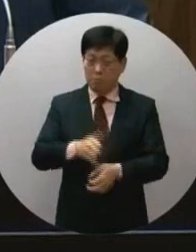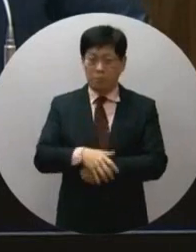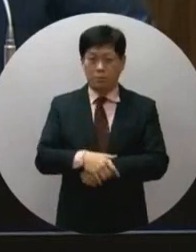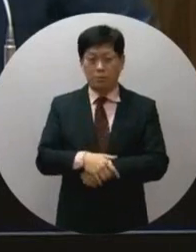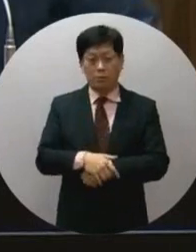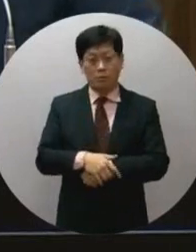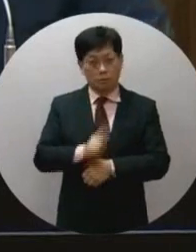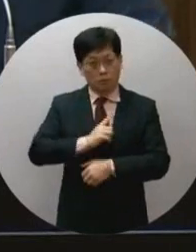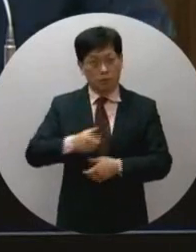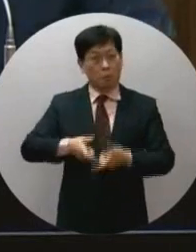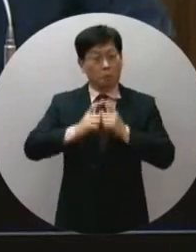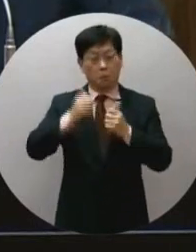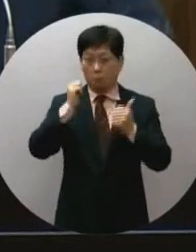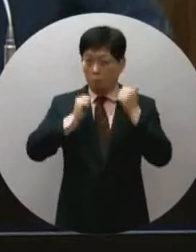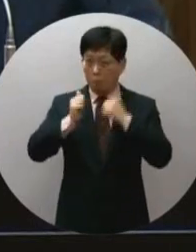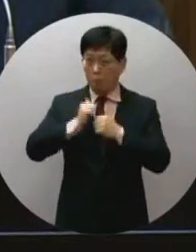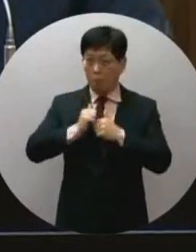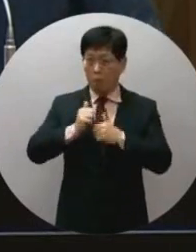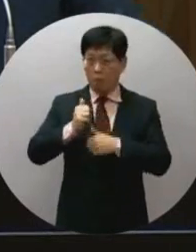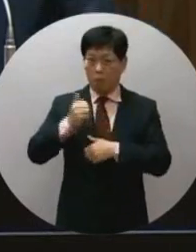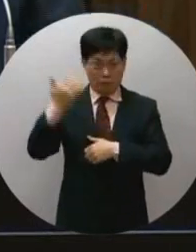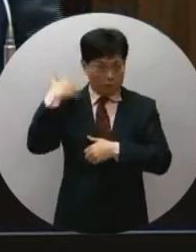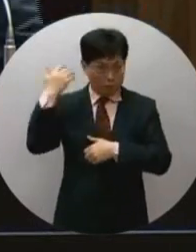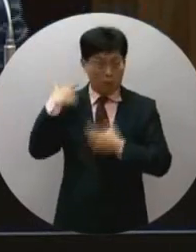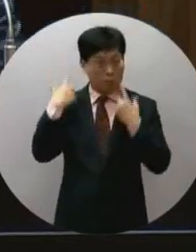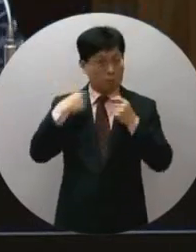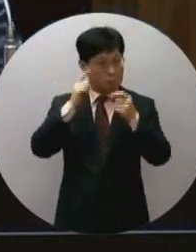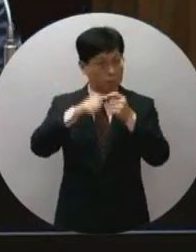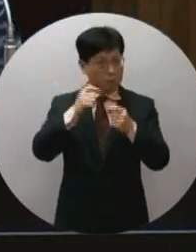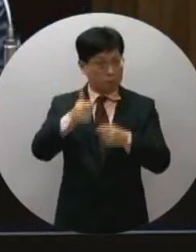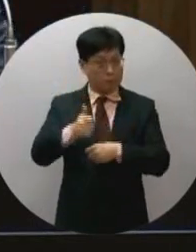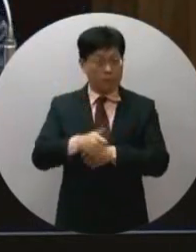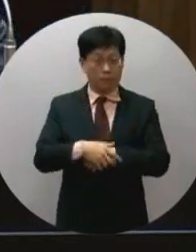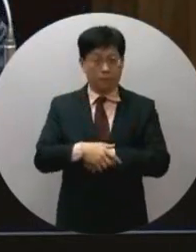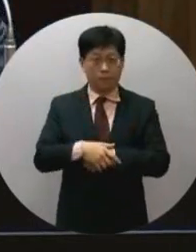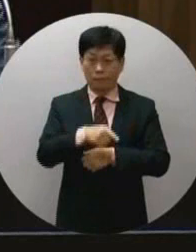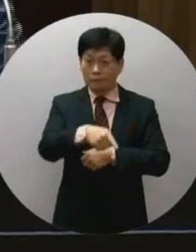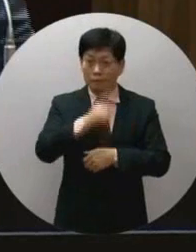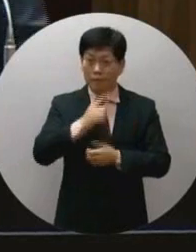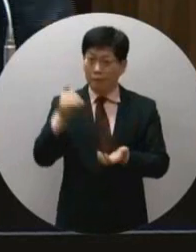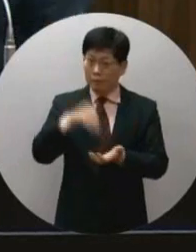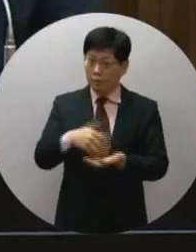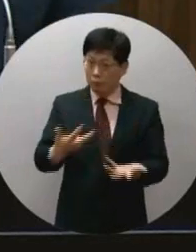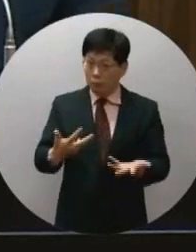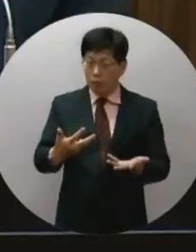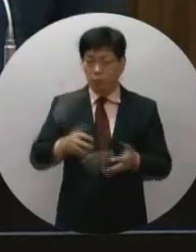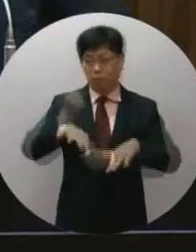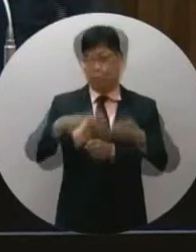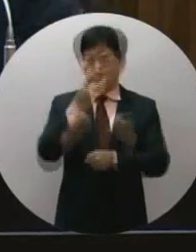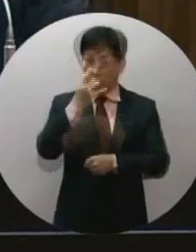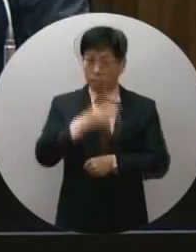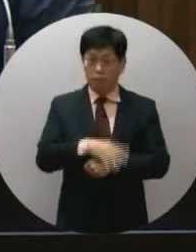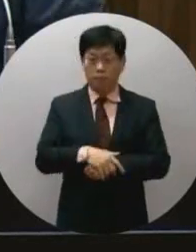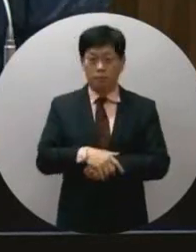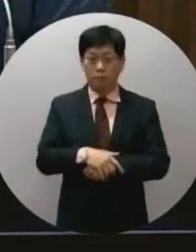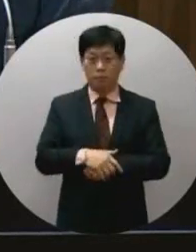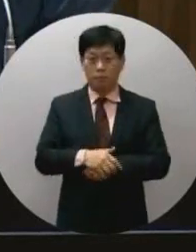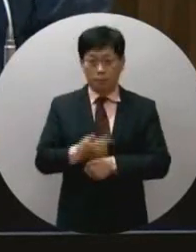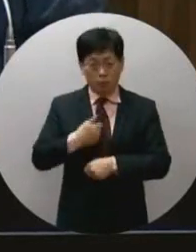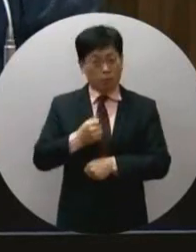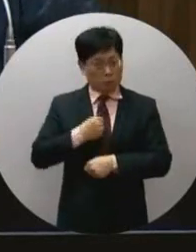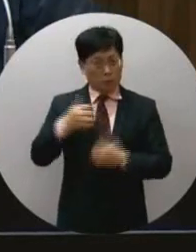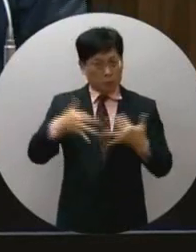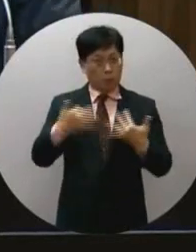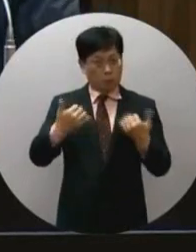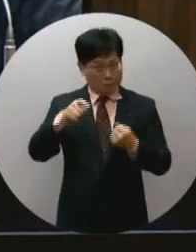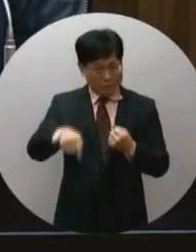果蔡英文已经没办法再选2020的时候，我总要保一下赖清德吧。所以他真正的话是什么？你知道？我告诉你啊，